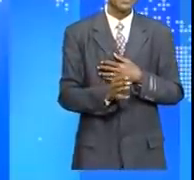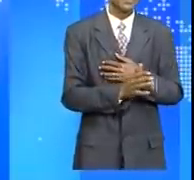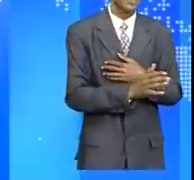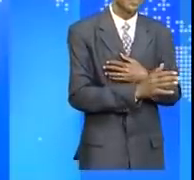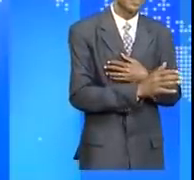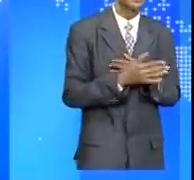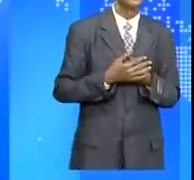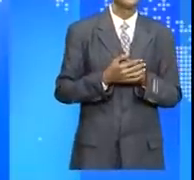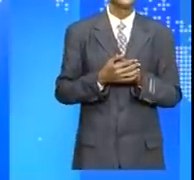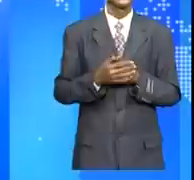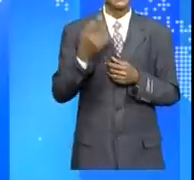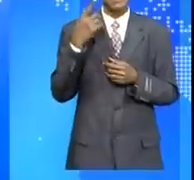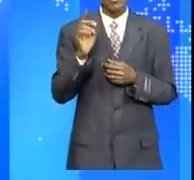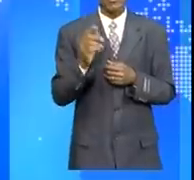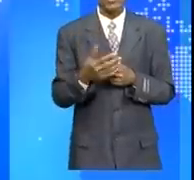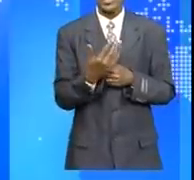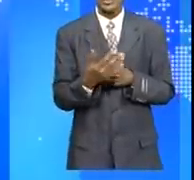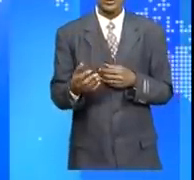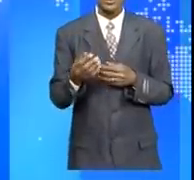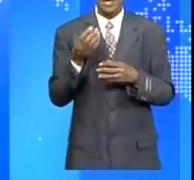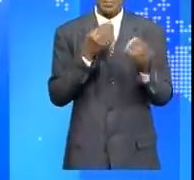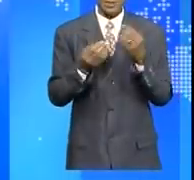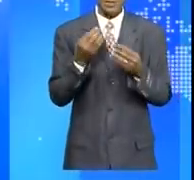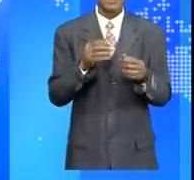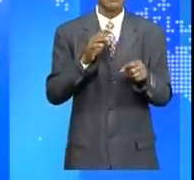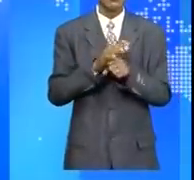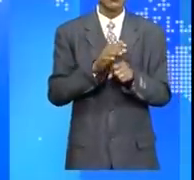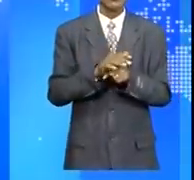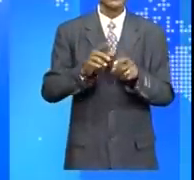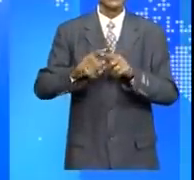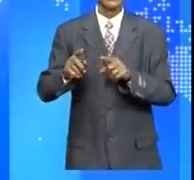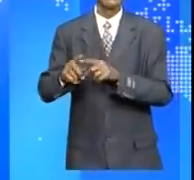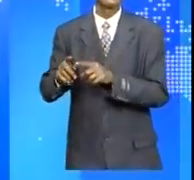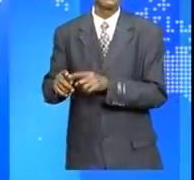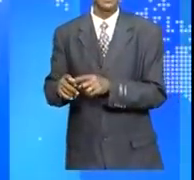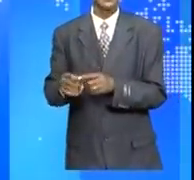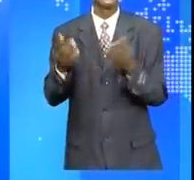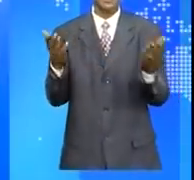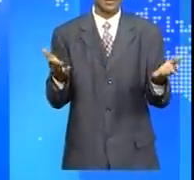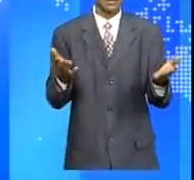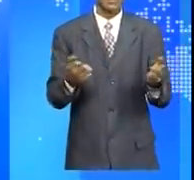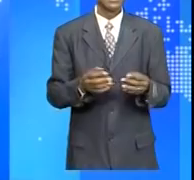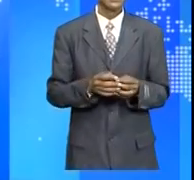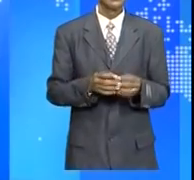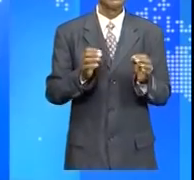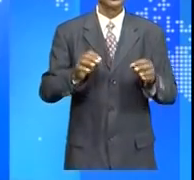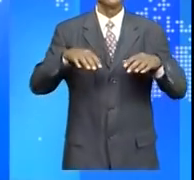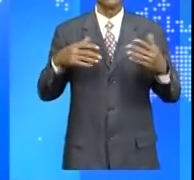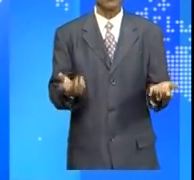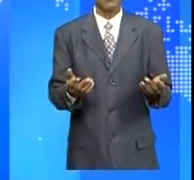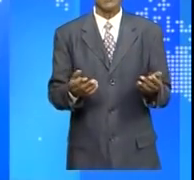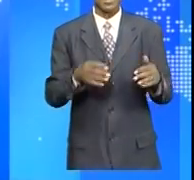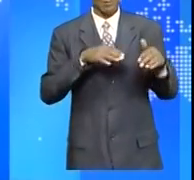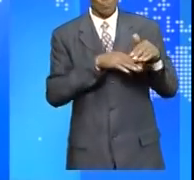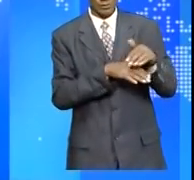de produits agricoles du Congo, Guy Bampaté, directeur général de cet office, a reçu un prix d'excellence pour le travail